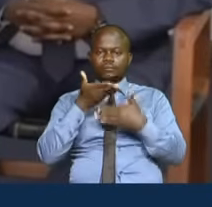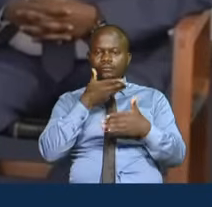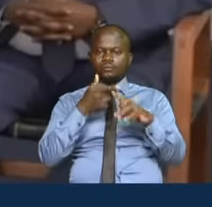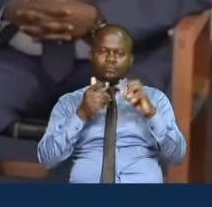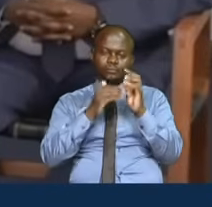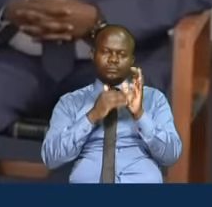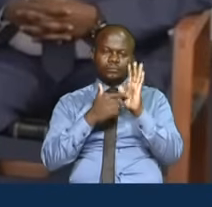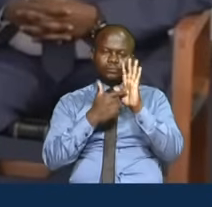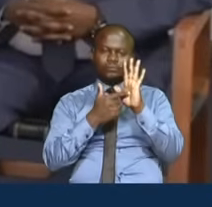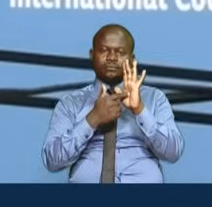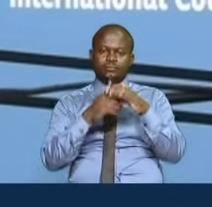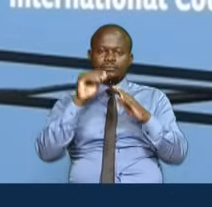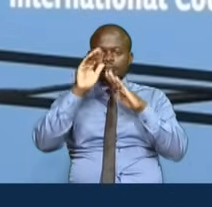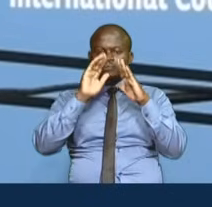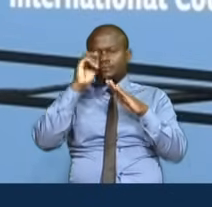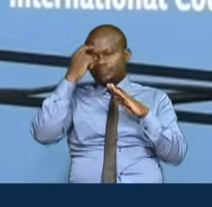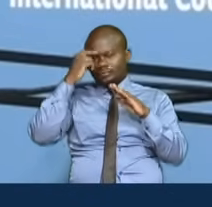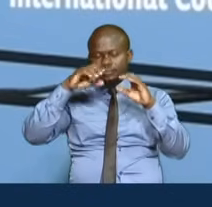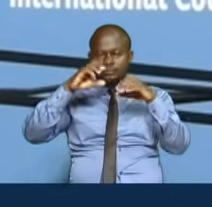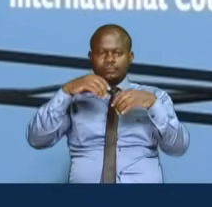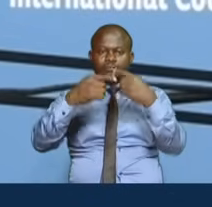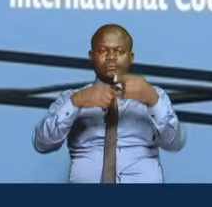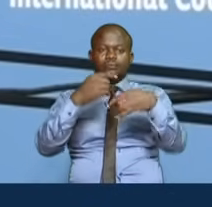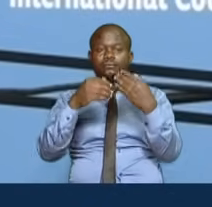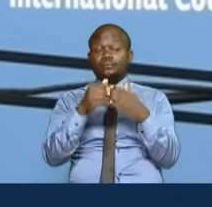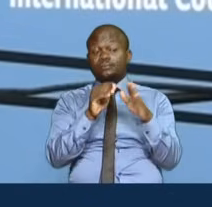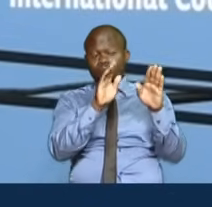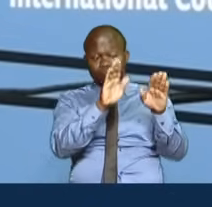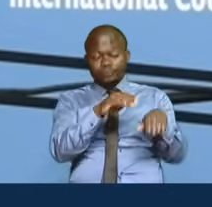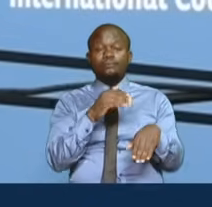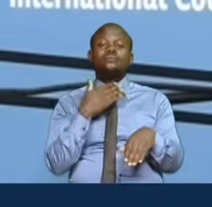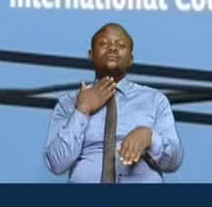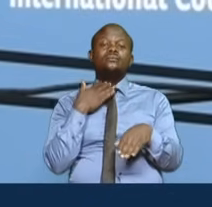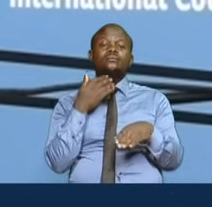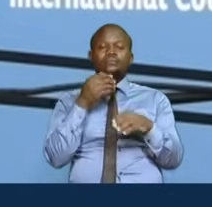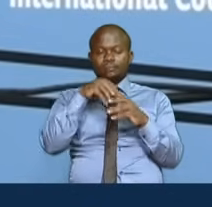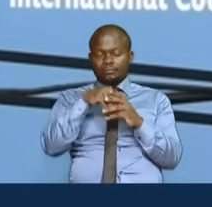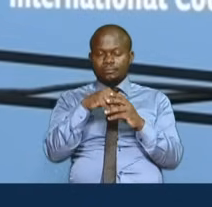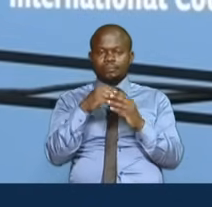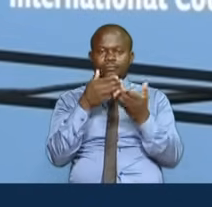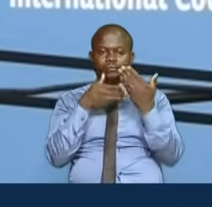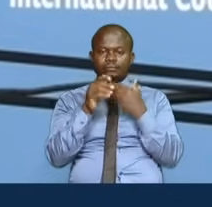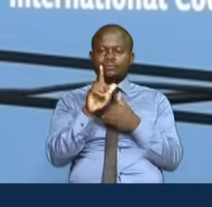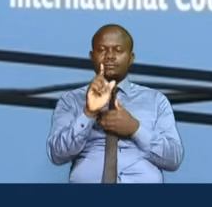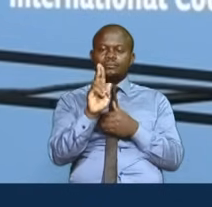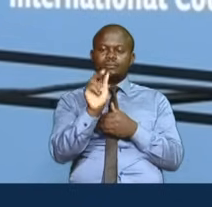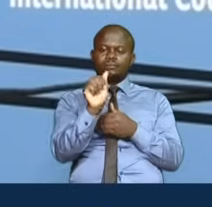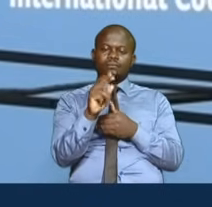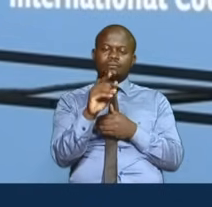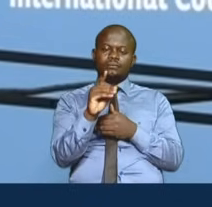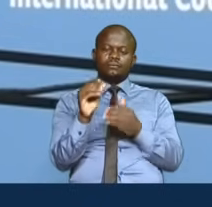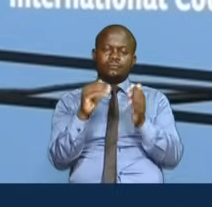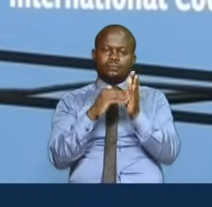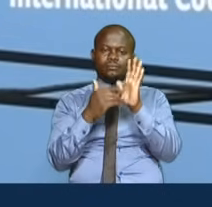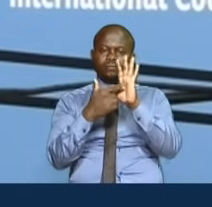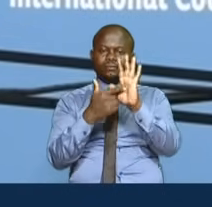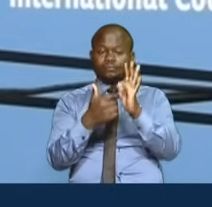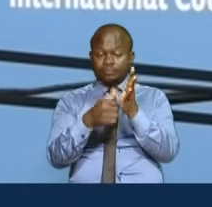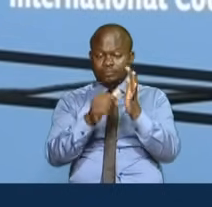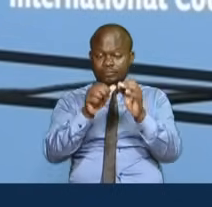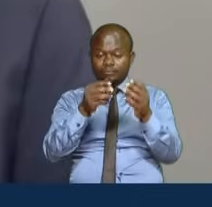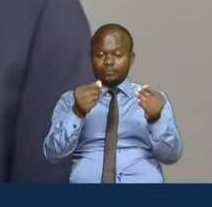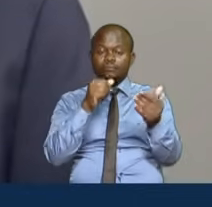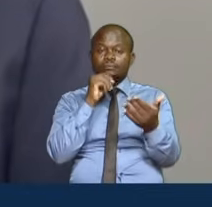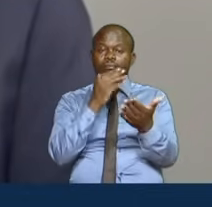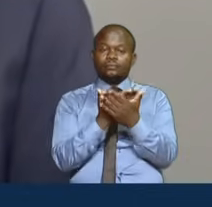no kugaruka ku ruhare rwa leta ya Kinshasa ikomeje kwiyengagiza nk'ibikubiye mu biganiro bya Rwanda, ndetse aha agaragaza ko icyose cyanakemurwa